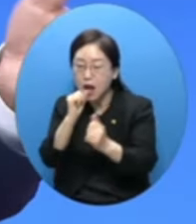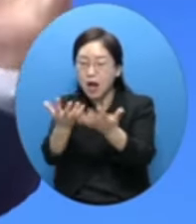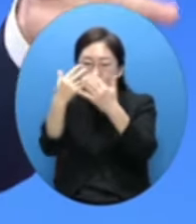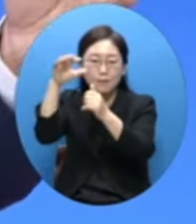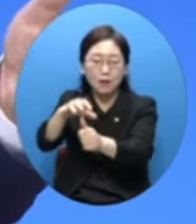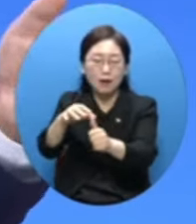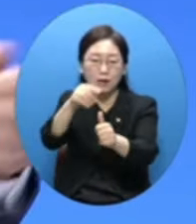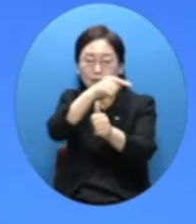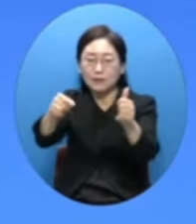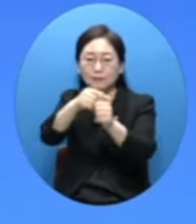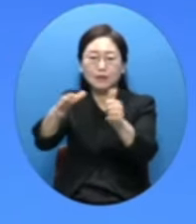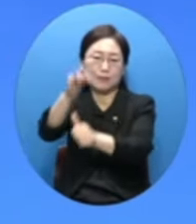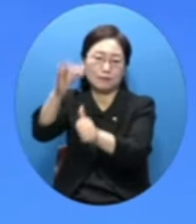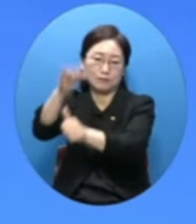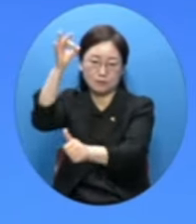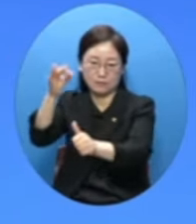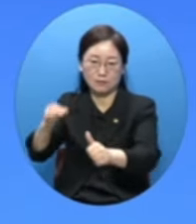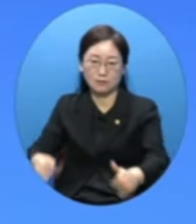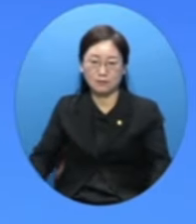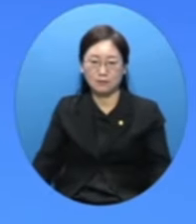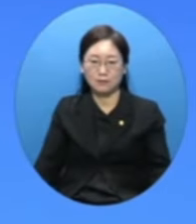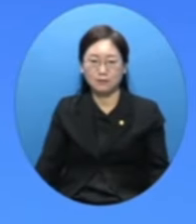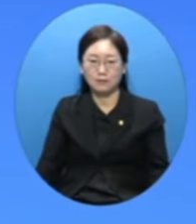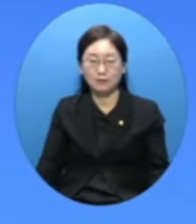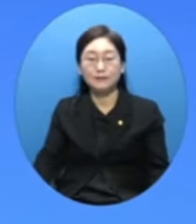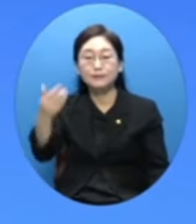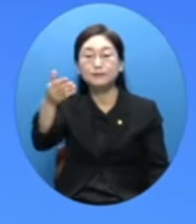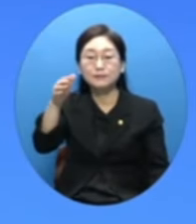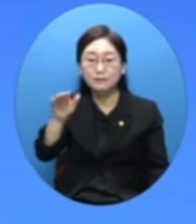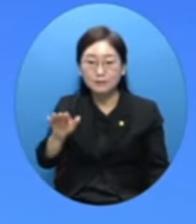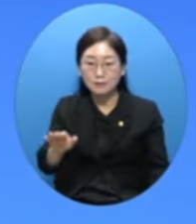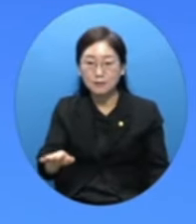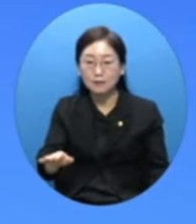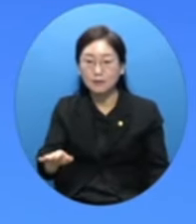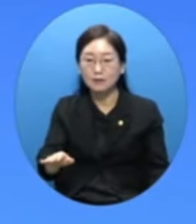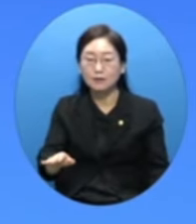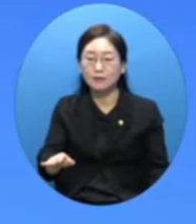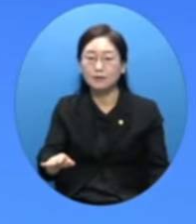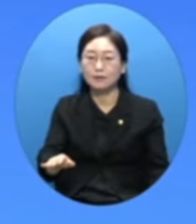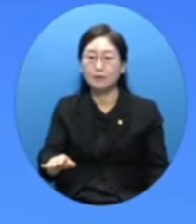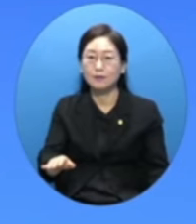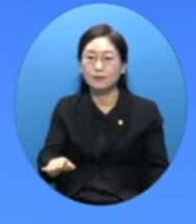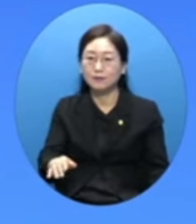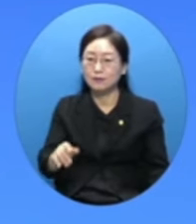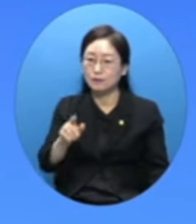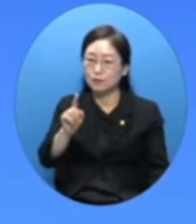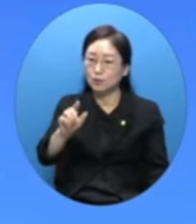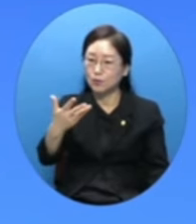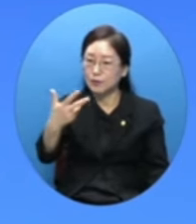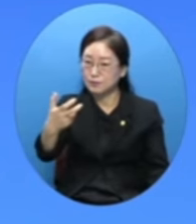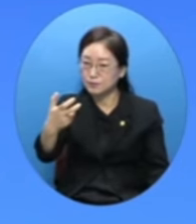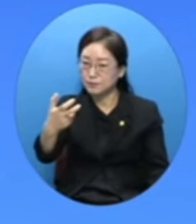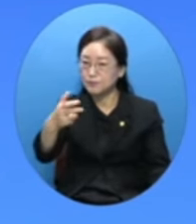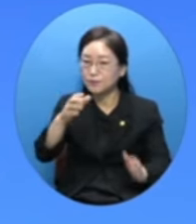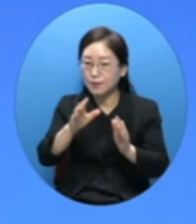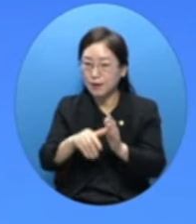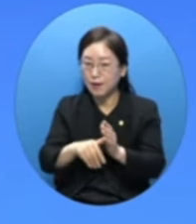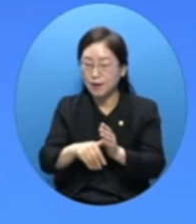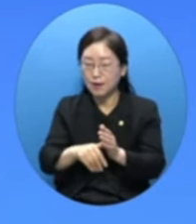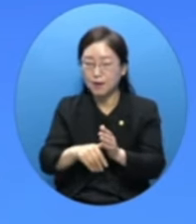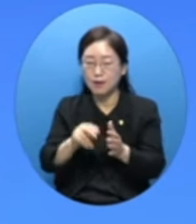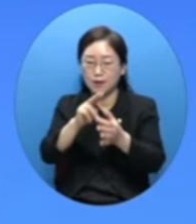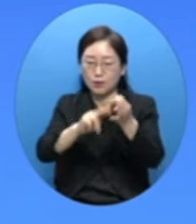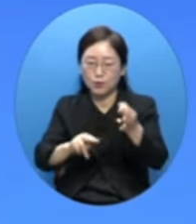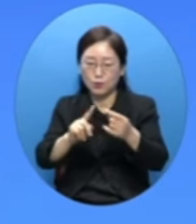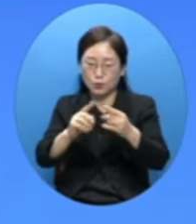사형입니다 사형 그런데 70년대 초에 우리교 아주 열심히